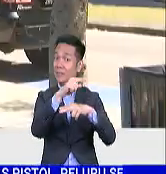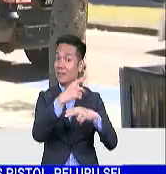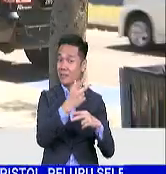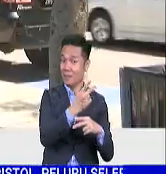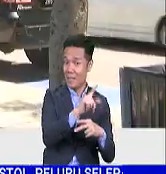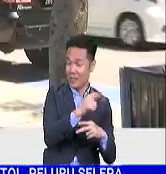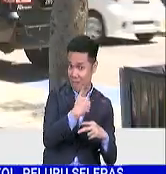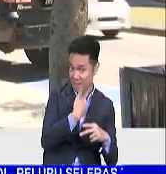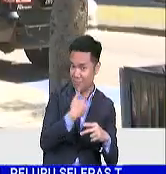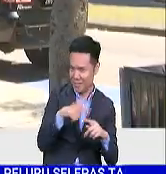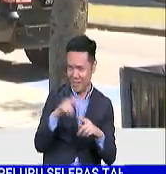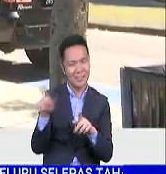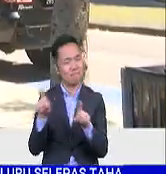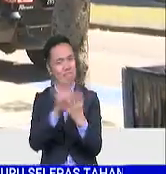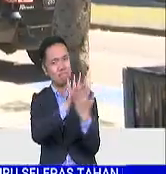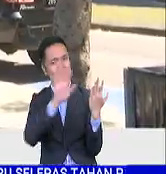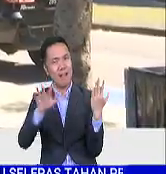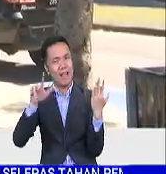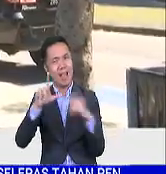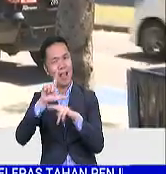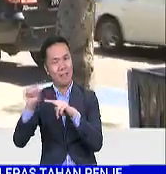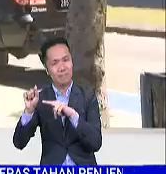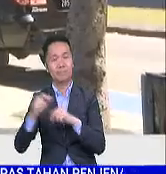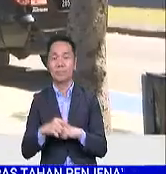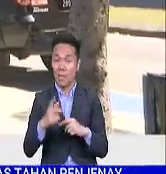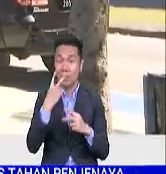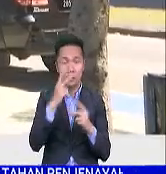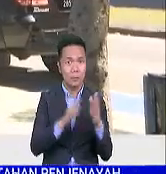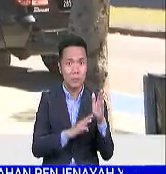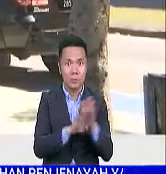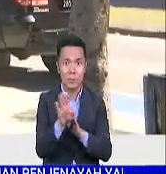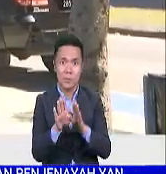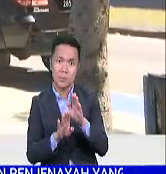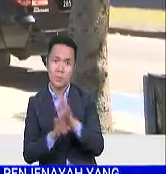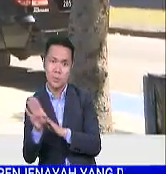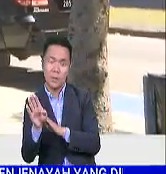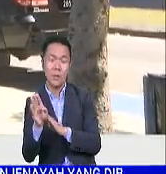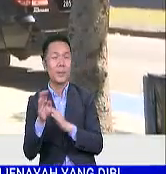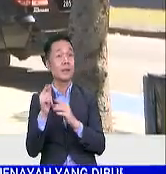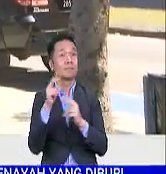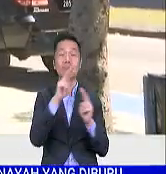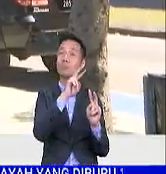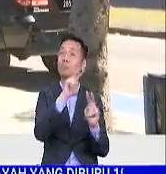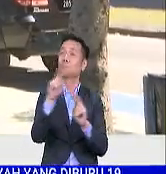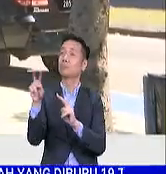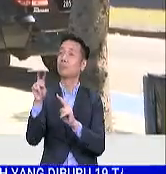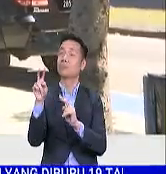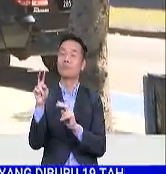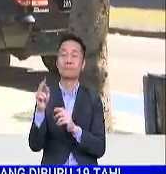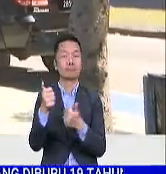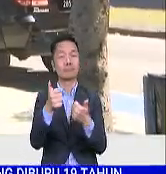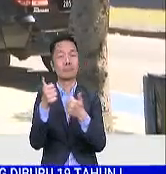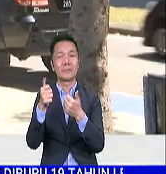Semenanjung. Sekarang ni memang tempat maju lah saya tengok. Dari segi apa pemandangan, apa semua,